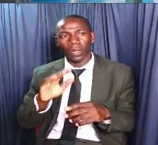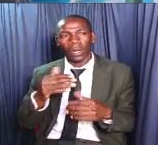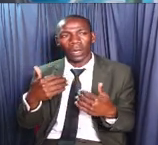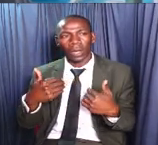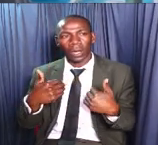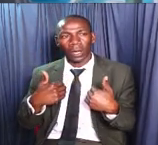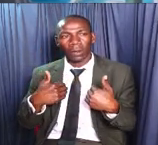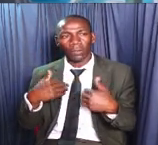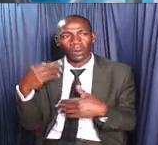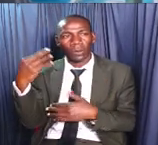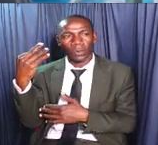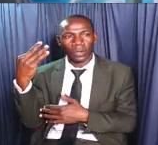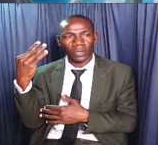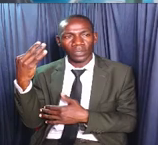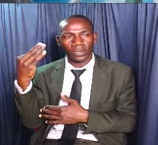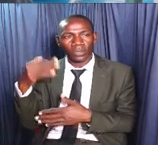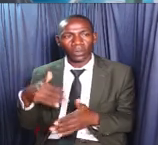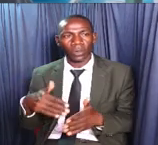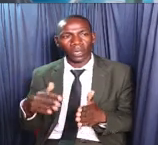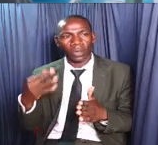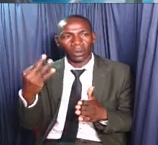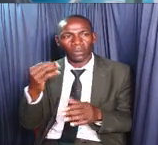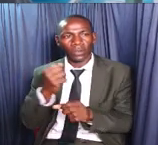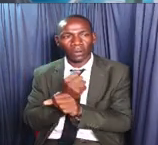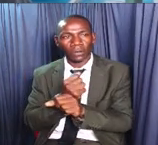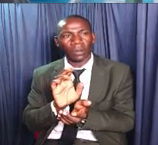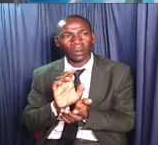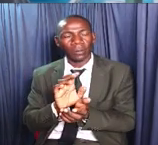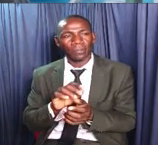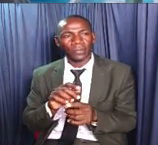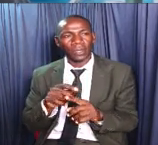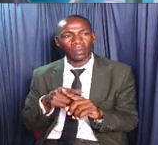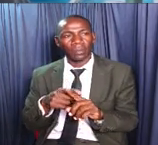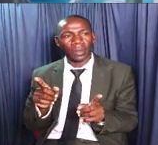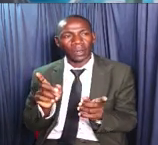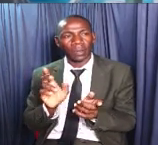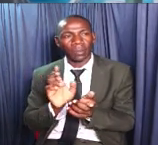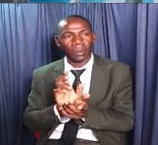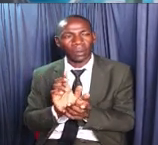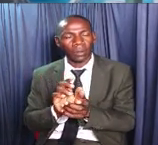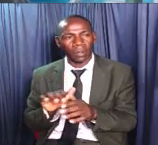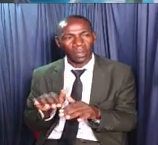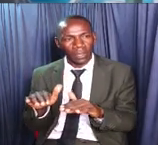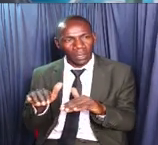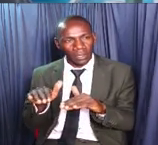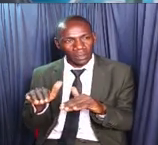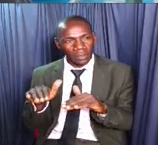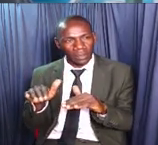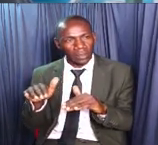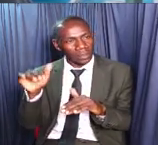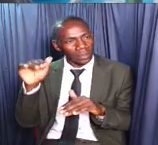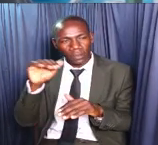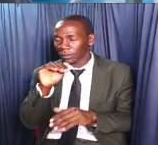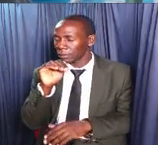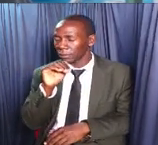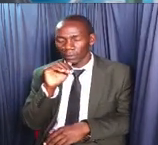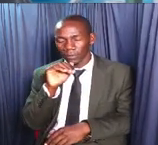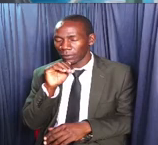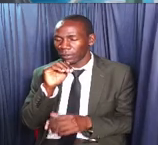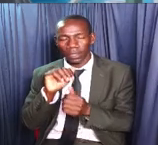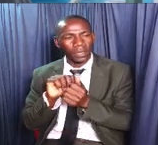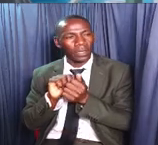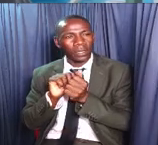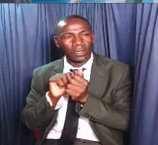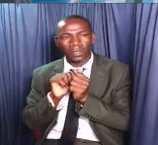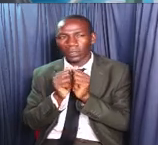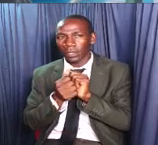kuhubiria njia ya wokovu. Akafanya hayo siku nyingi, lakini Paulo akasikitika akageuka